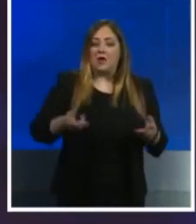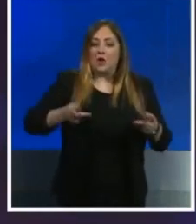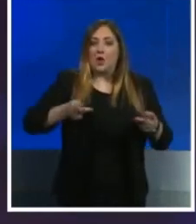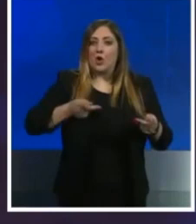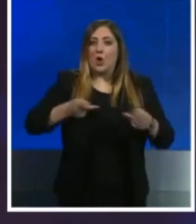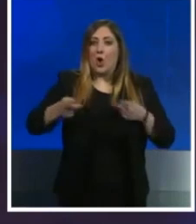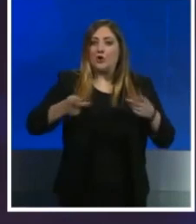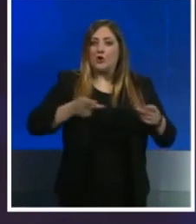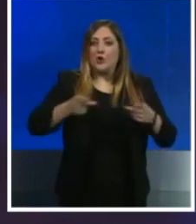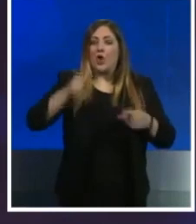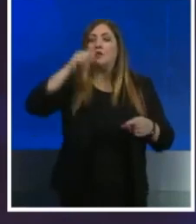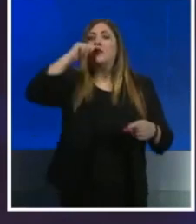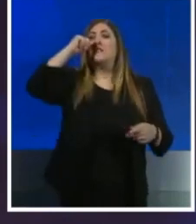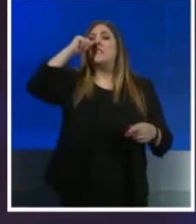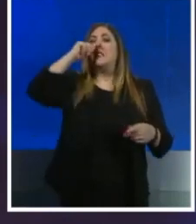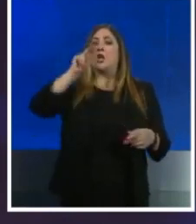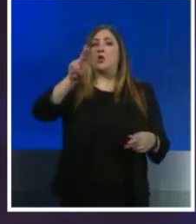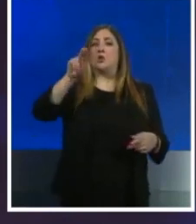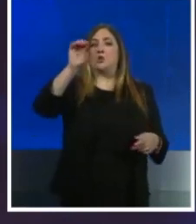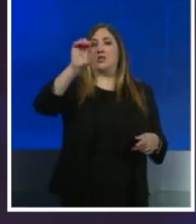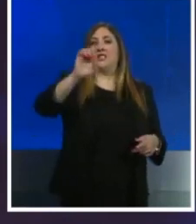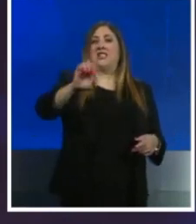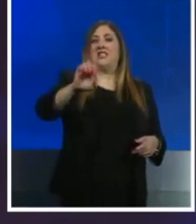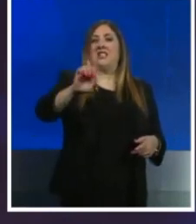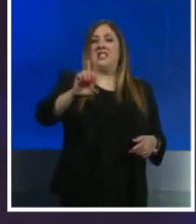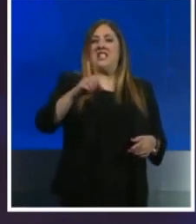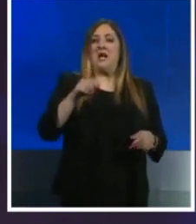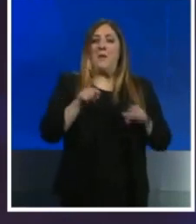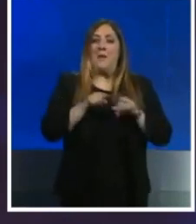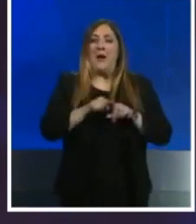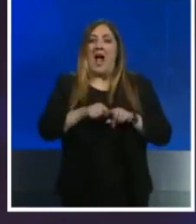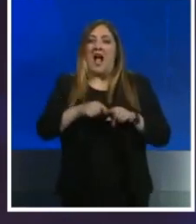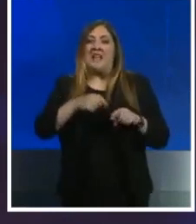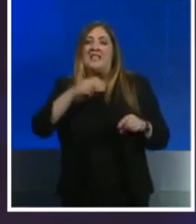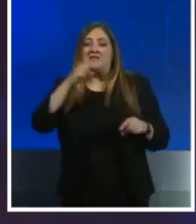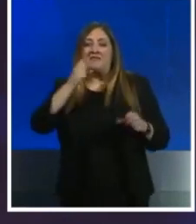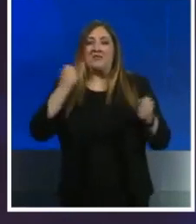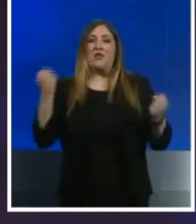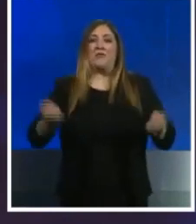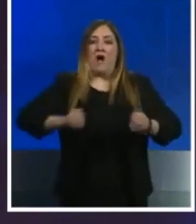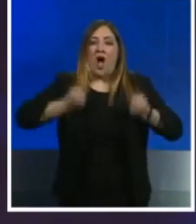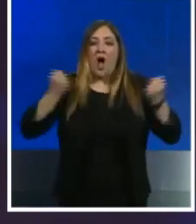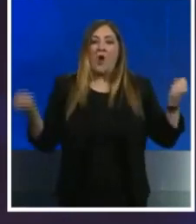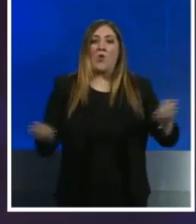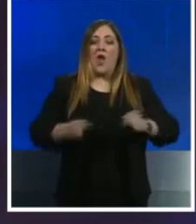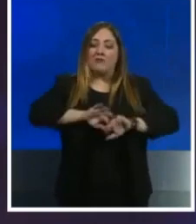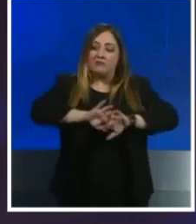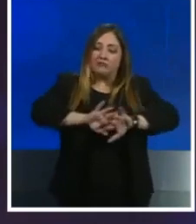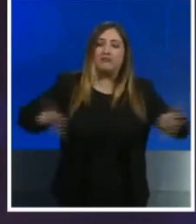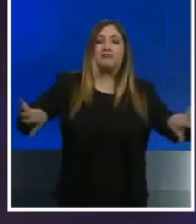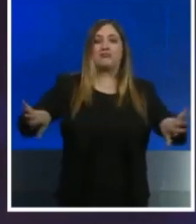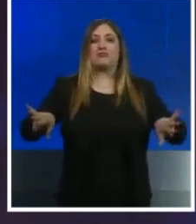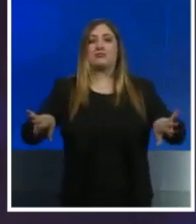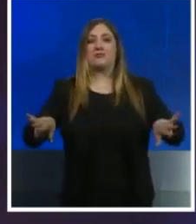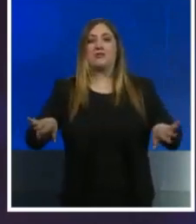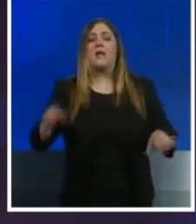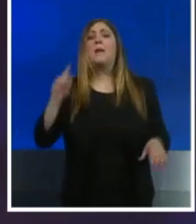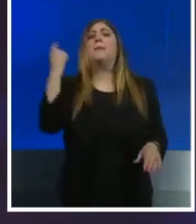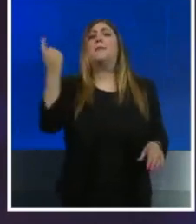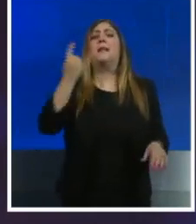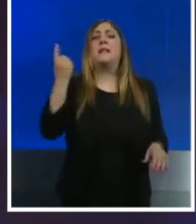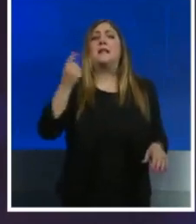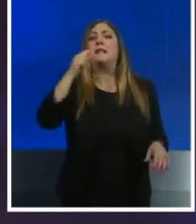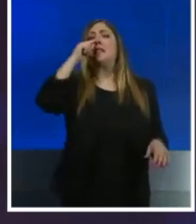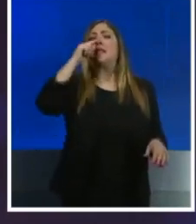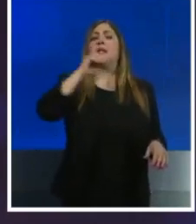-kummissjoni li trombla fuqkul ħatt aċi zewġ grupi ġifiri l-IPP u